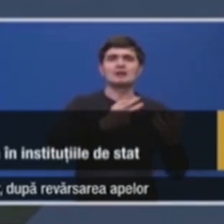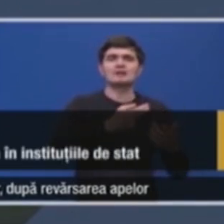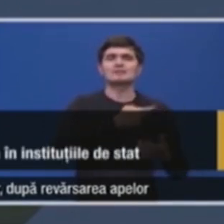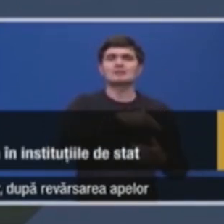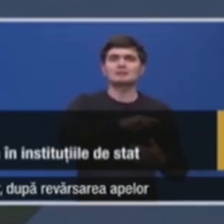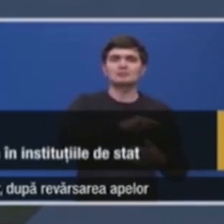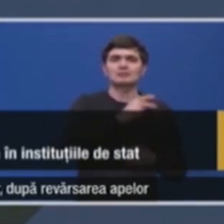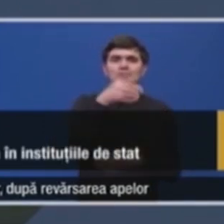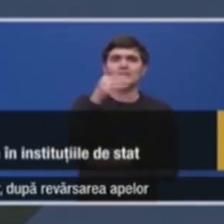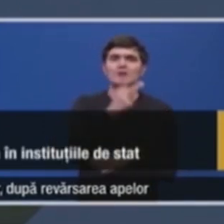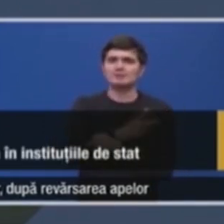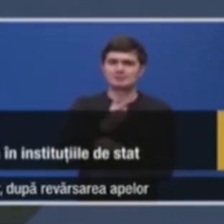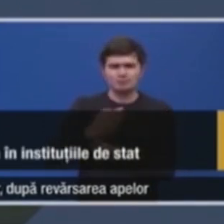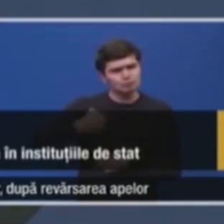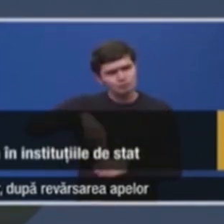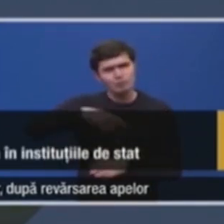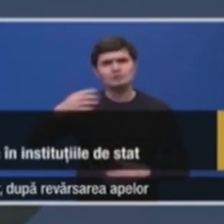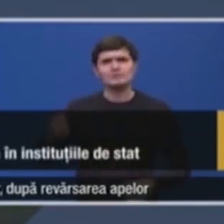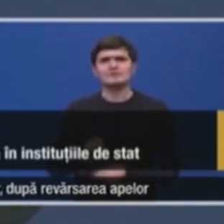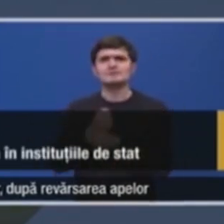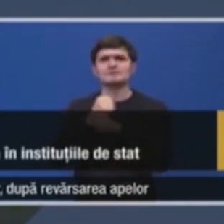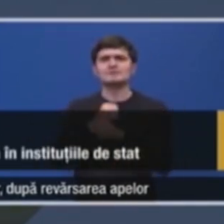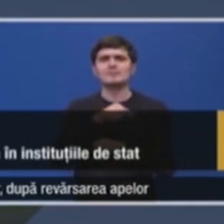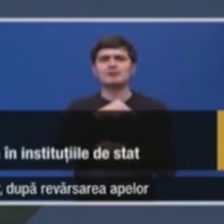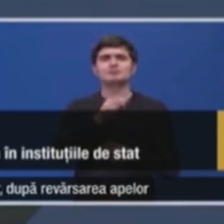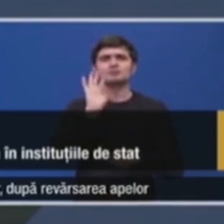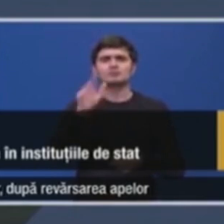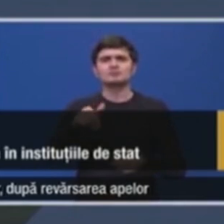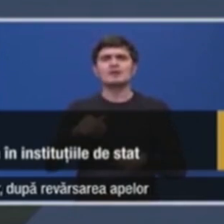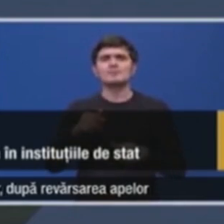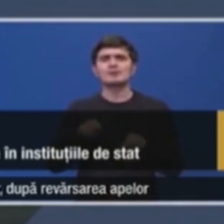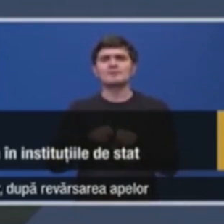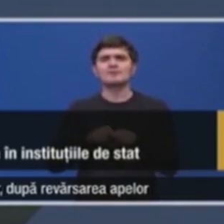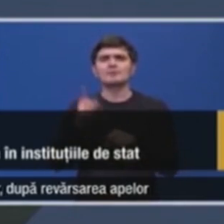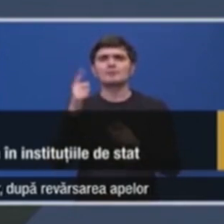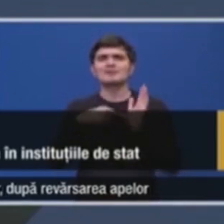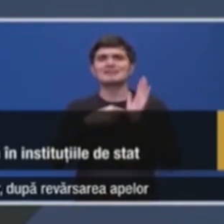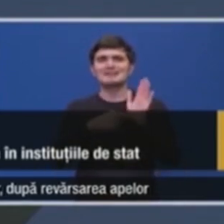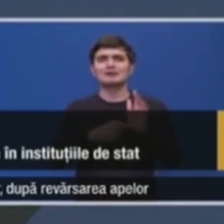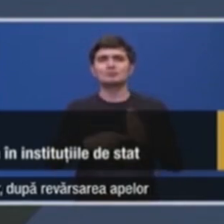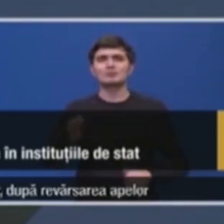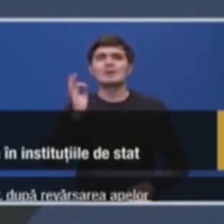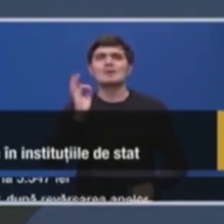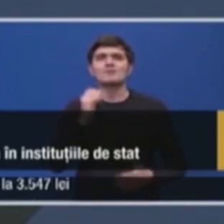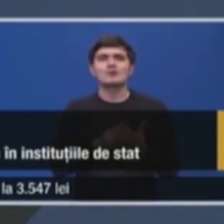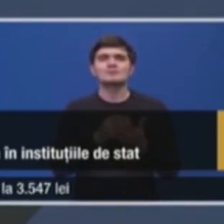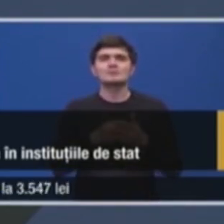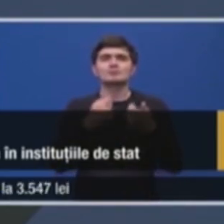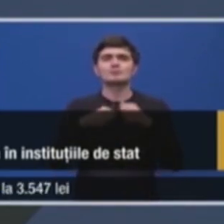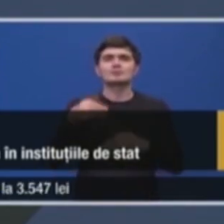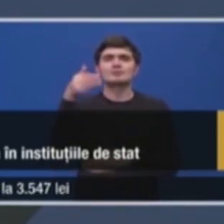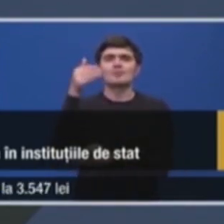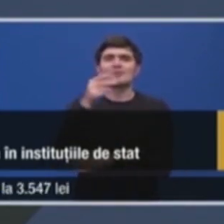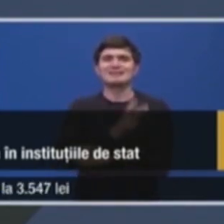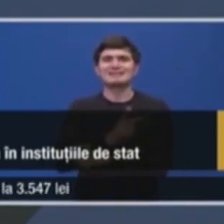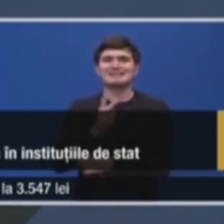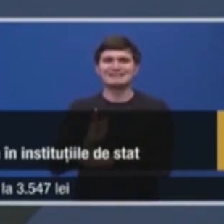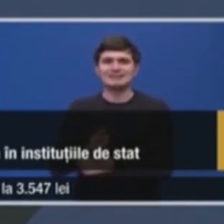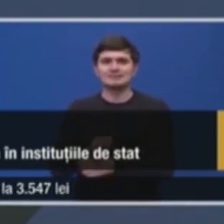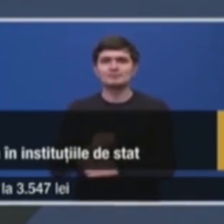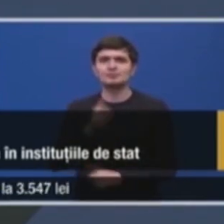Vom crea această entitate la SGG, care va avea indicatori de performanță pentru toate companiile de stat și va avea un plan de reformă,